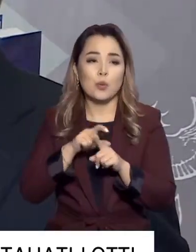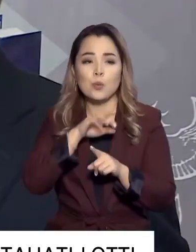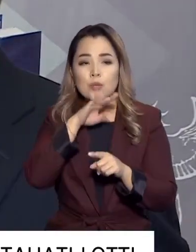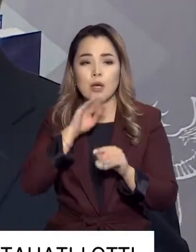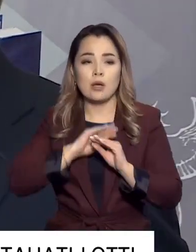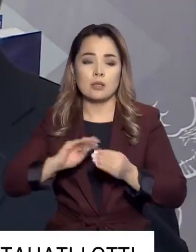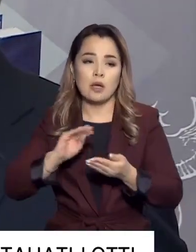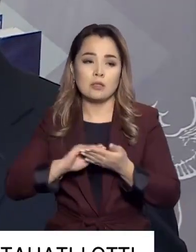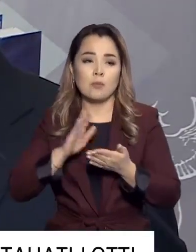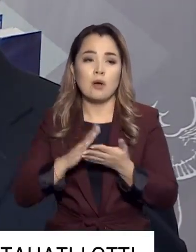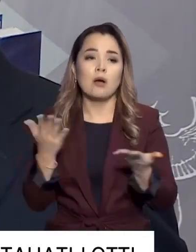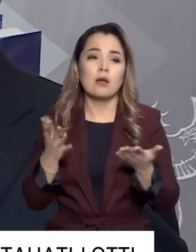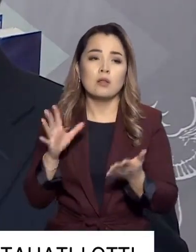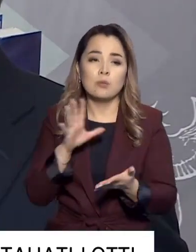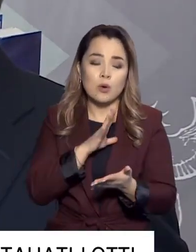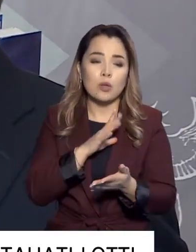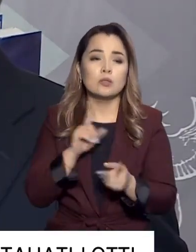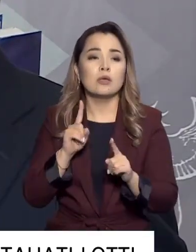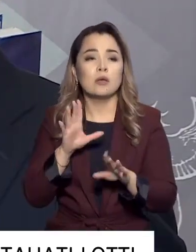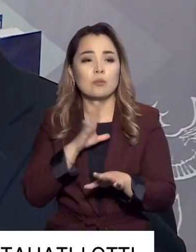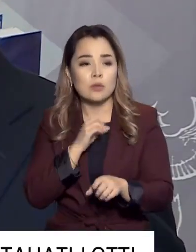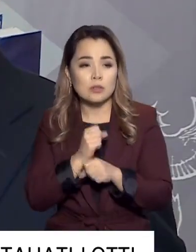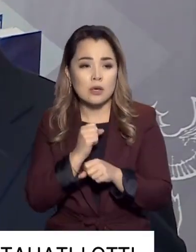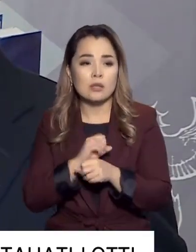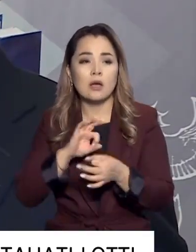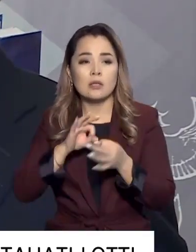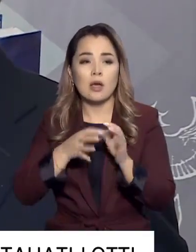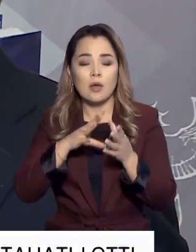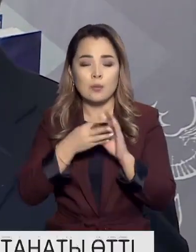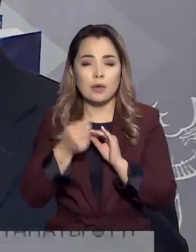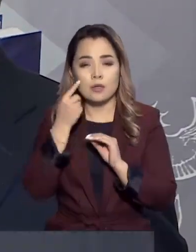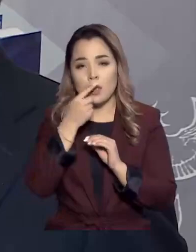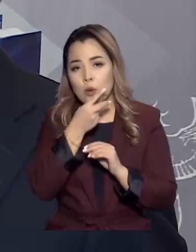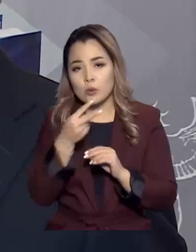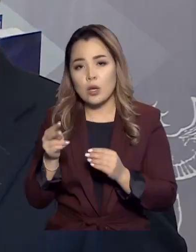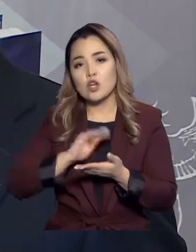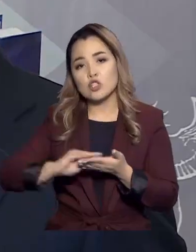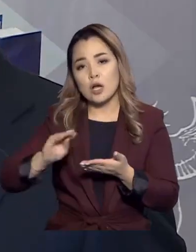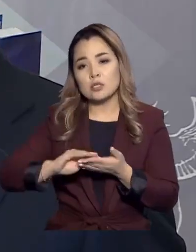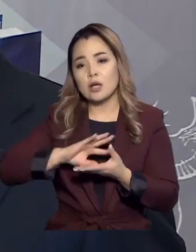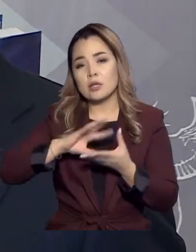Қалай болды, не болды, соның бәрі дерек көзіменен жазылған дүние.